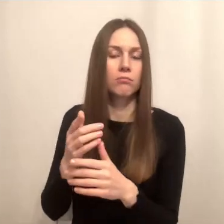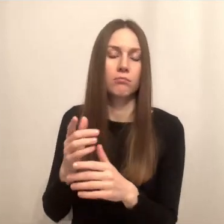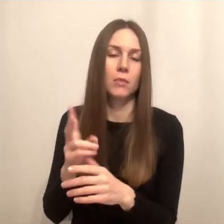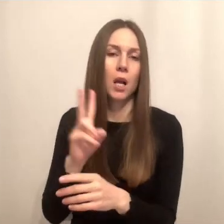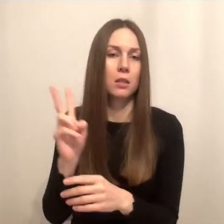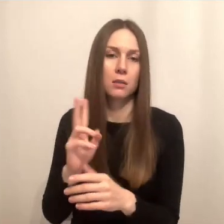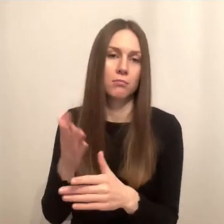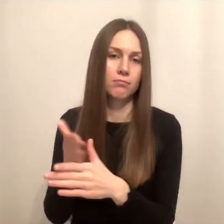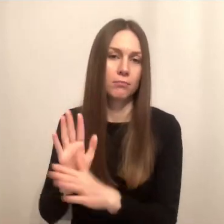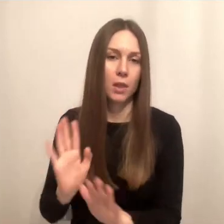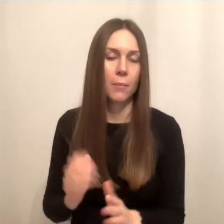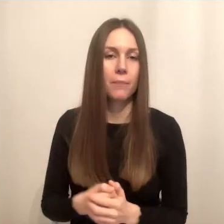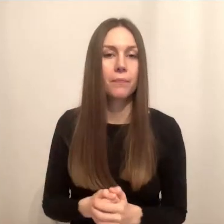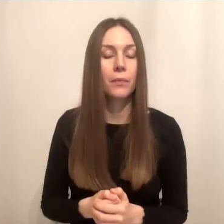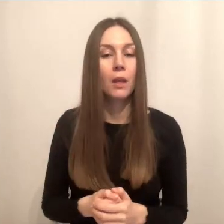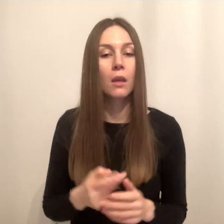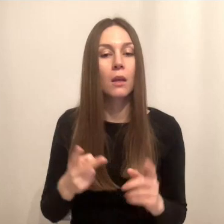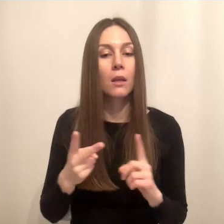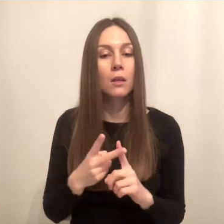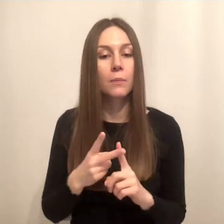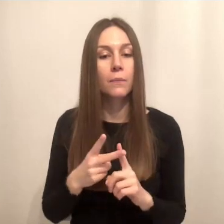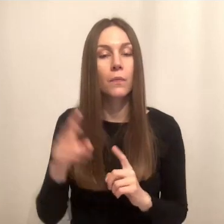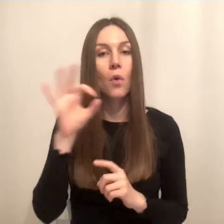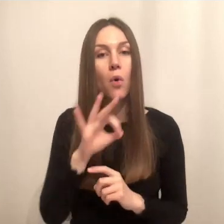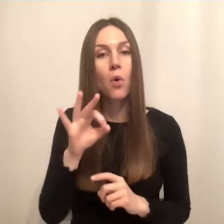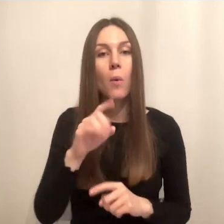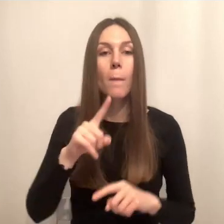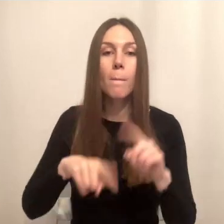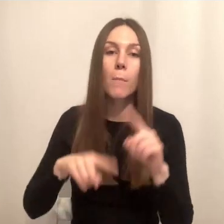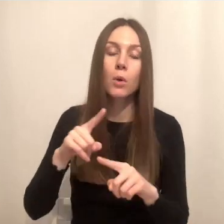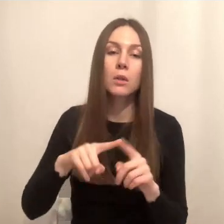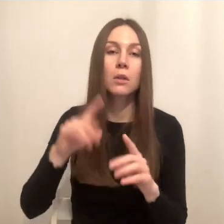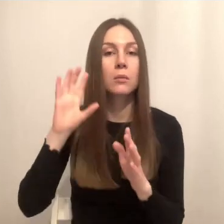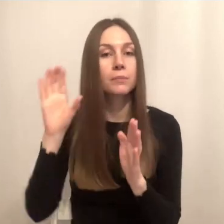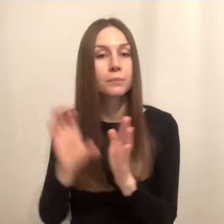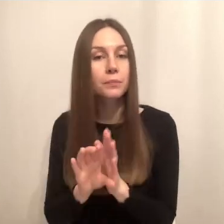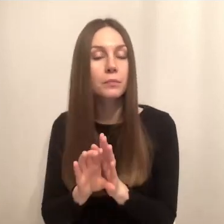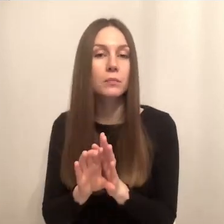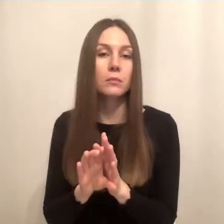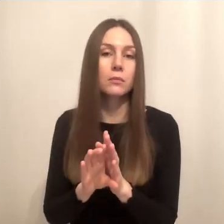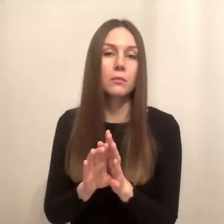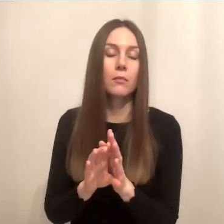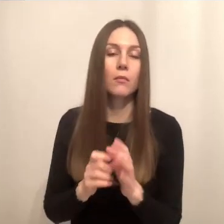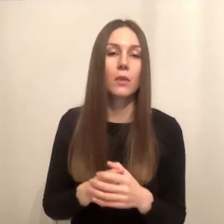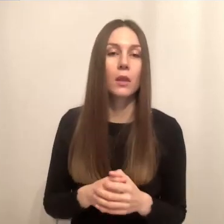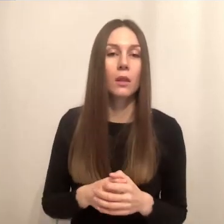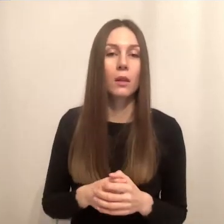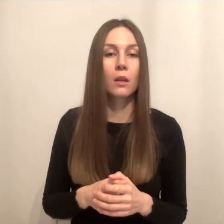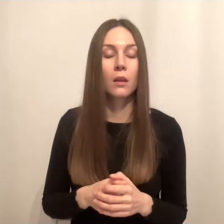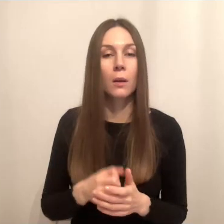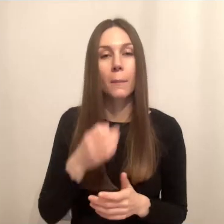kalbant apie tam tikrą politinį priklausomumą nuo žmonių, tai galbūt aš paminėsiu